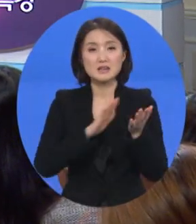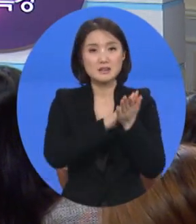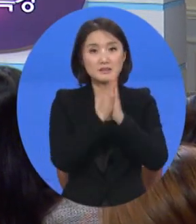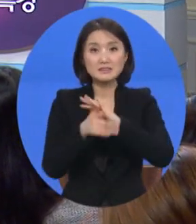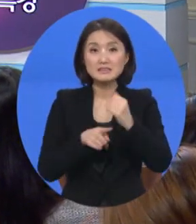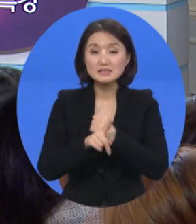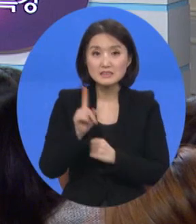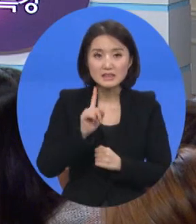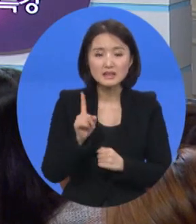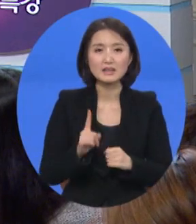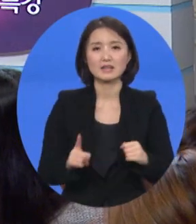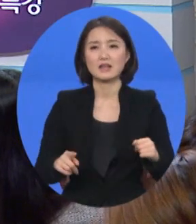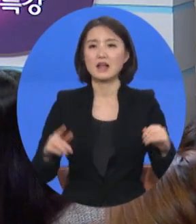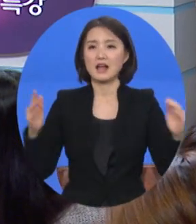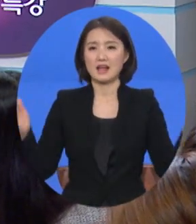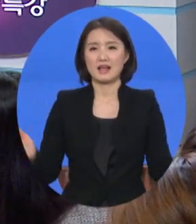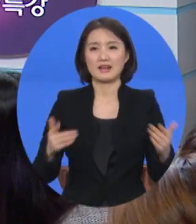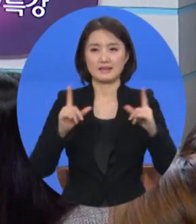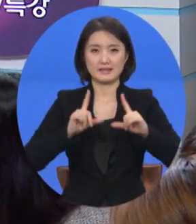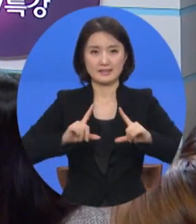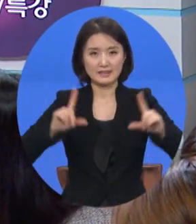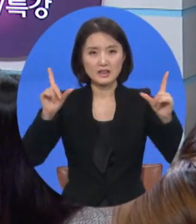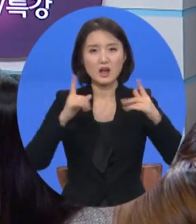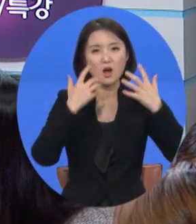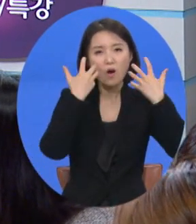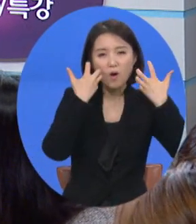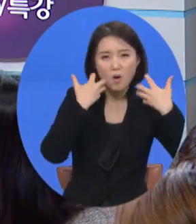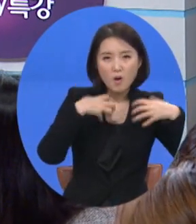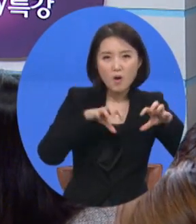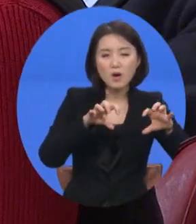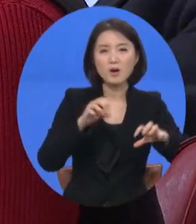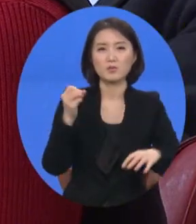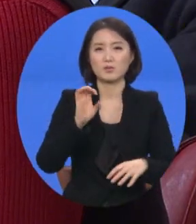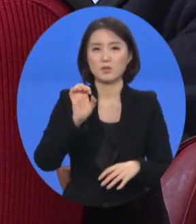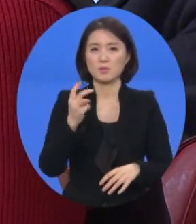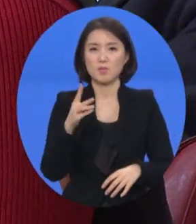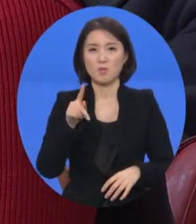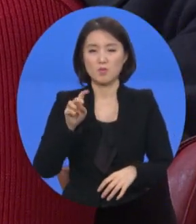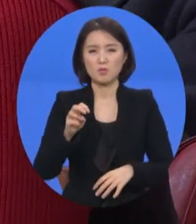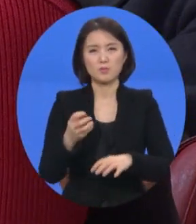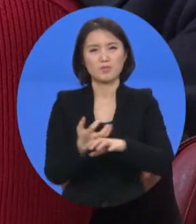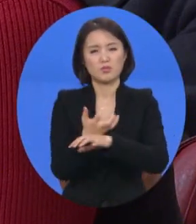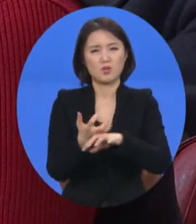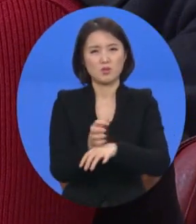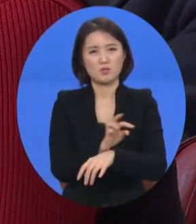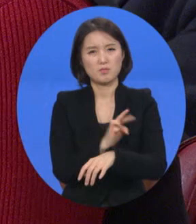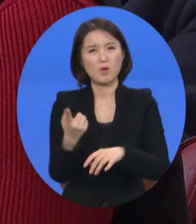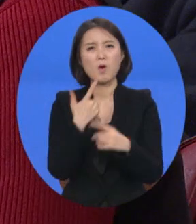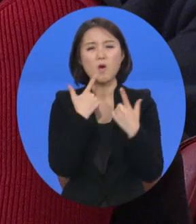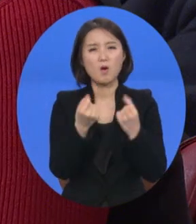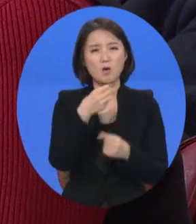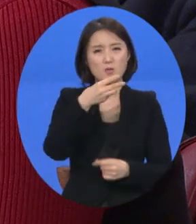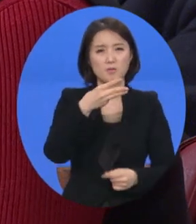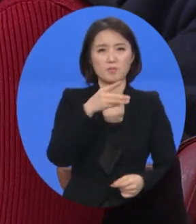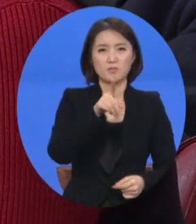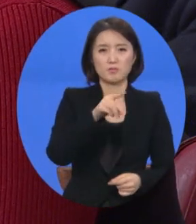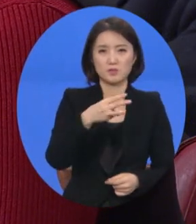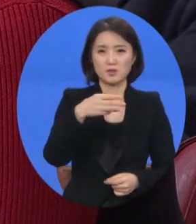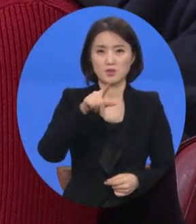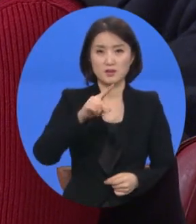호랑이와 표범이 털갈이 하고 시편 한다는 겁니다 그러면 주역에서 개인이